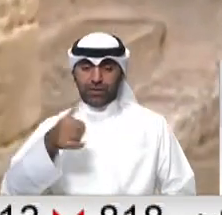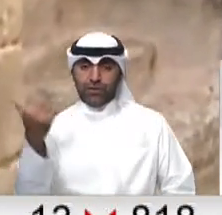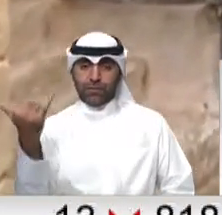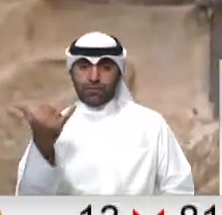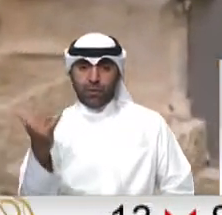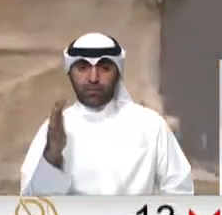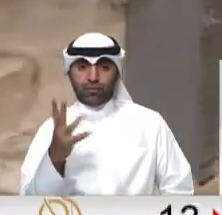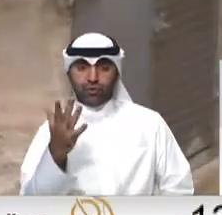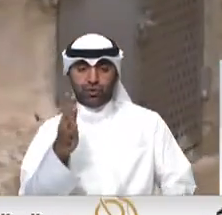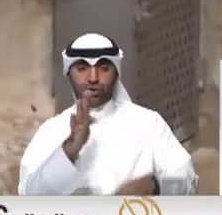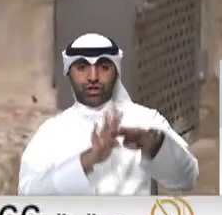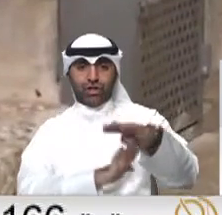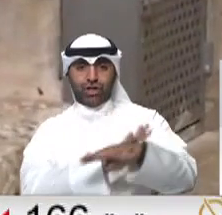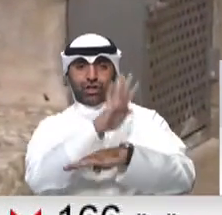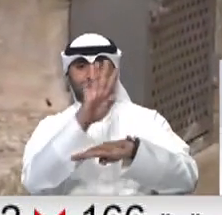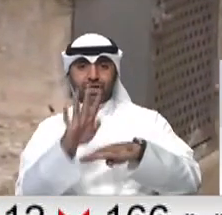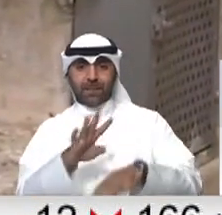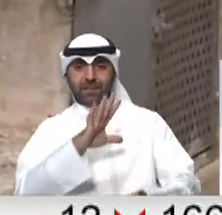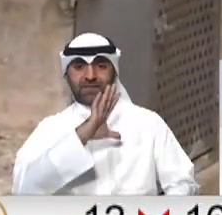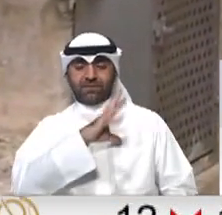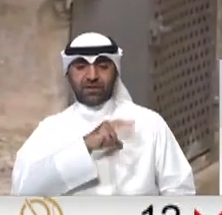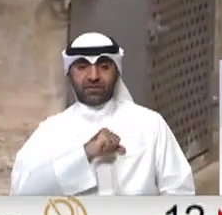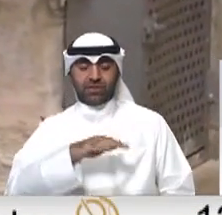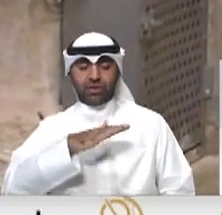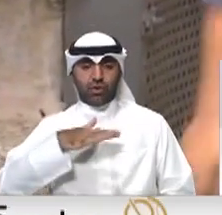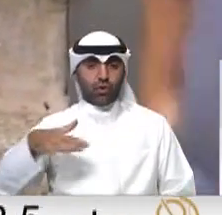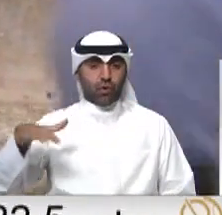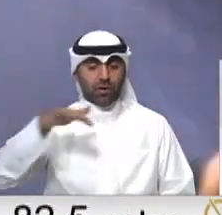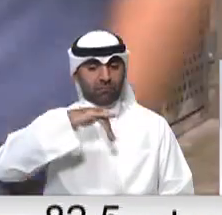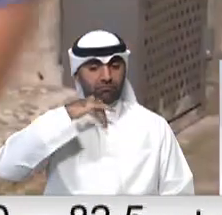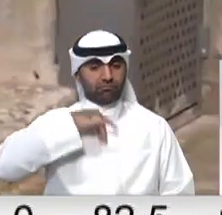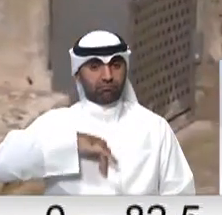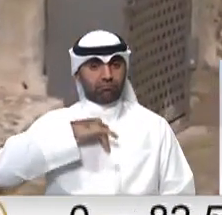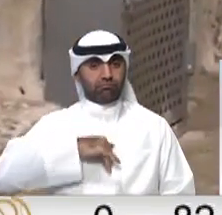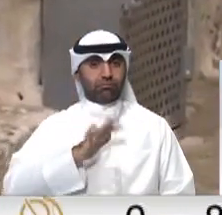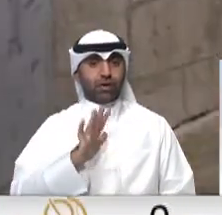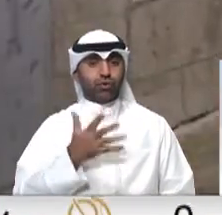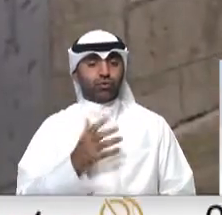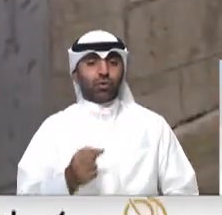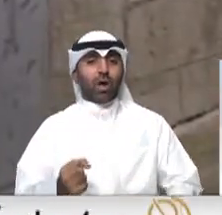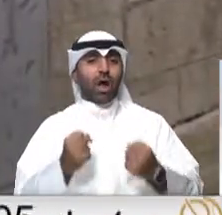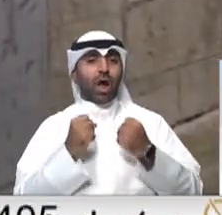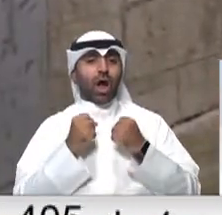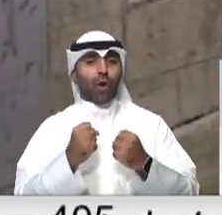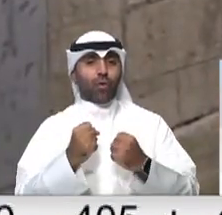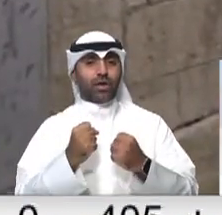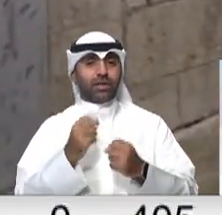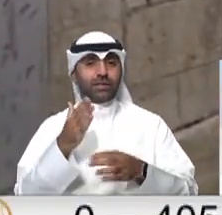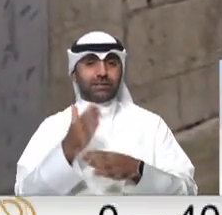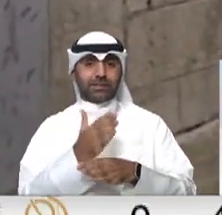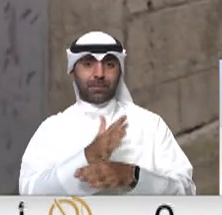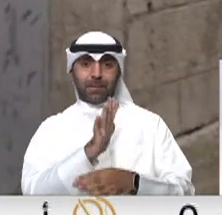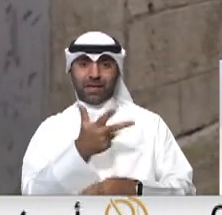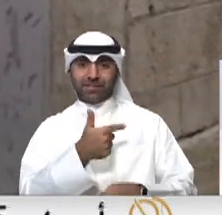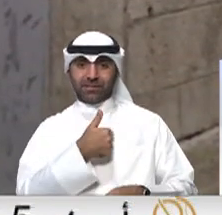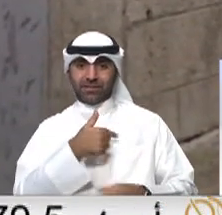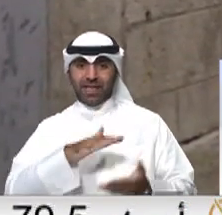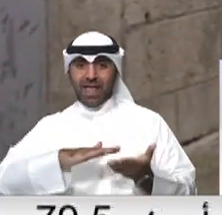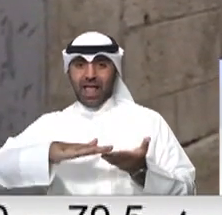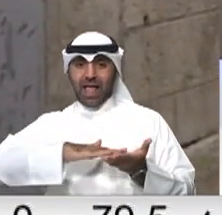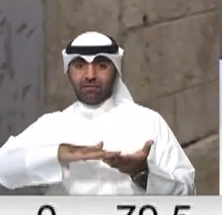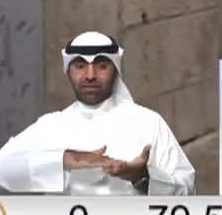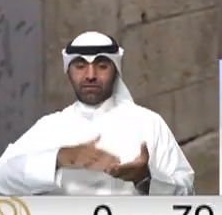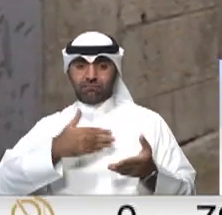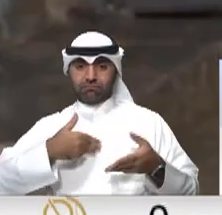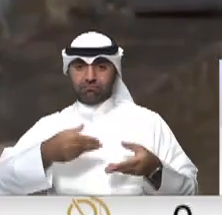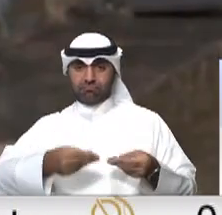المسجد الأقصى المبارك فكان شاهدا على اقتحام مئات المستوطنين لباحاته بحماية قوات الاحتلال التي وفرت الأجواء لهم،